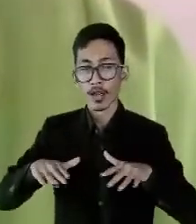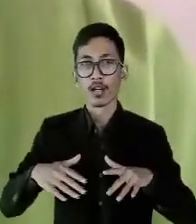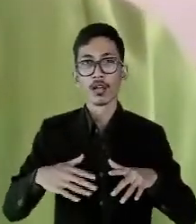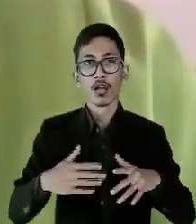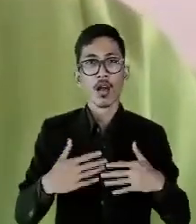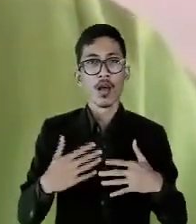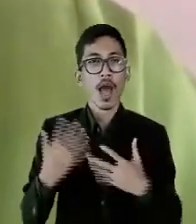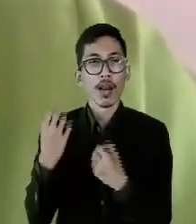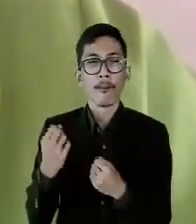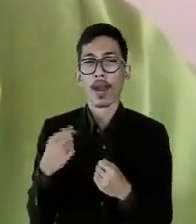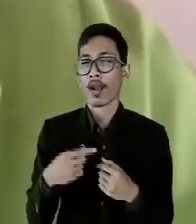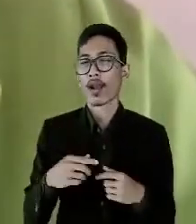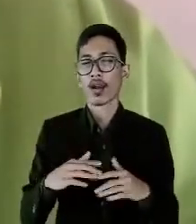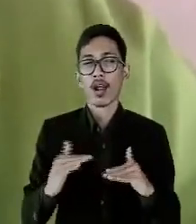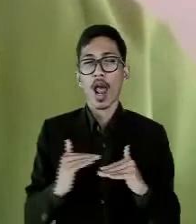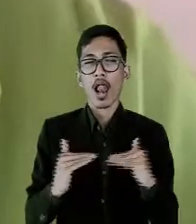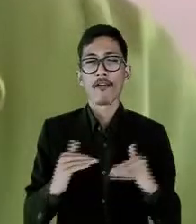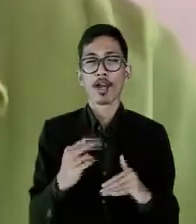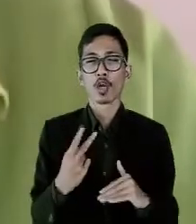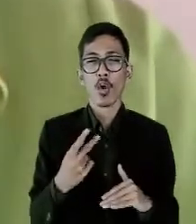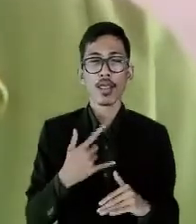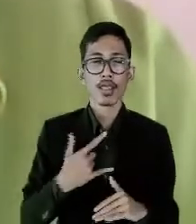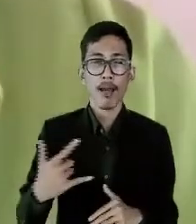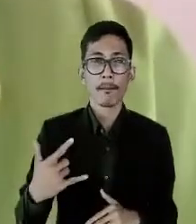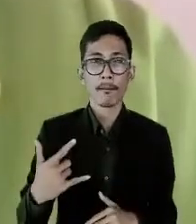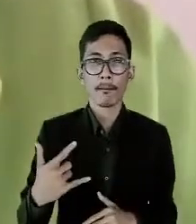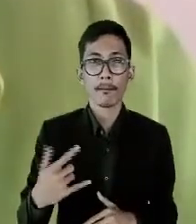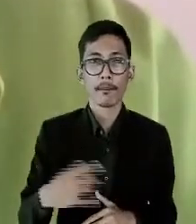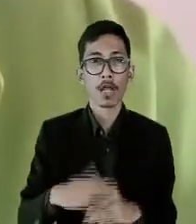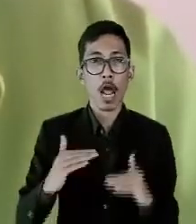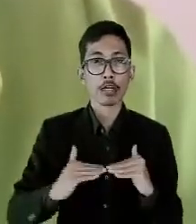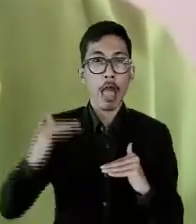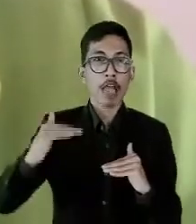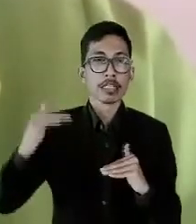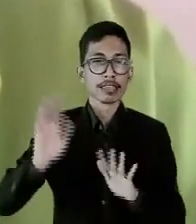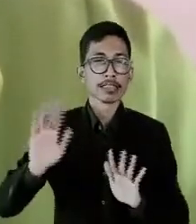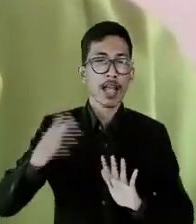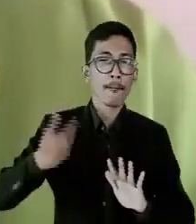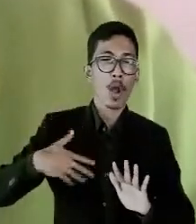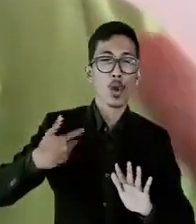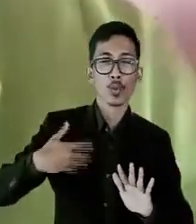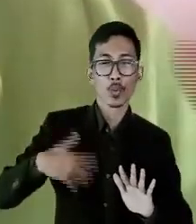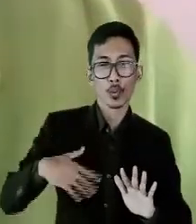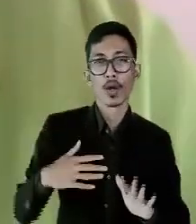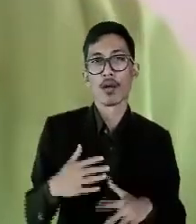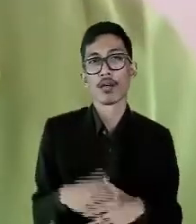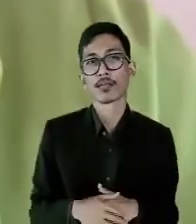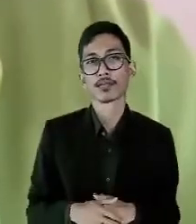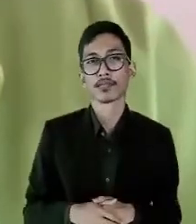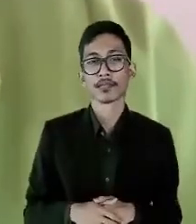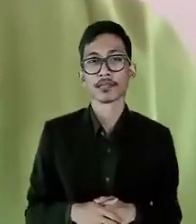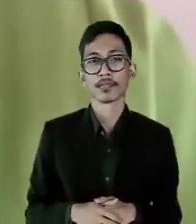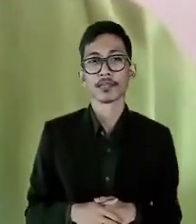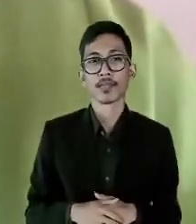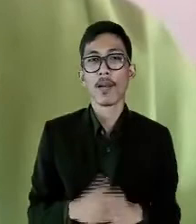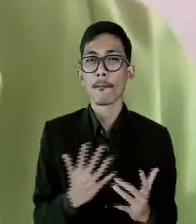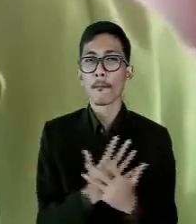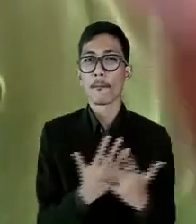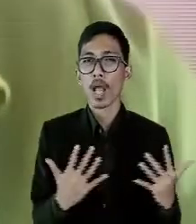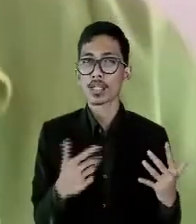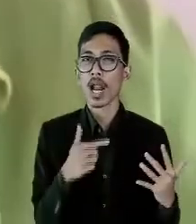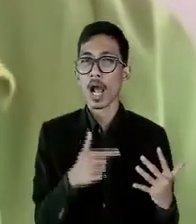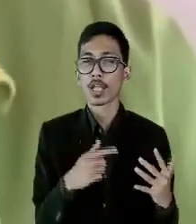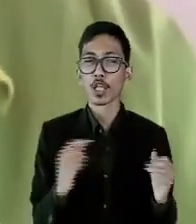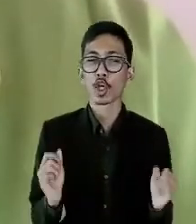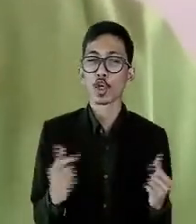bahkan kalau bersihkan tidak mungkin gitu. Itu masyarakat mempunyai perilaku yang baru, yaitu